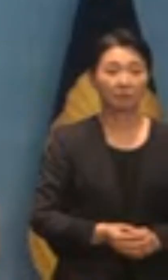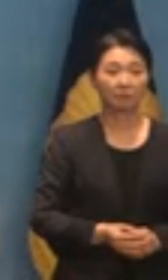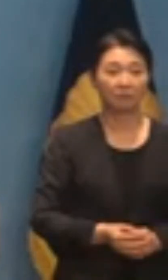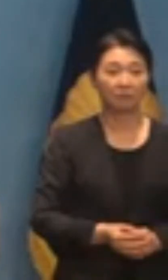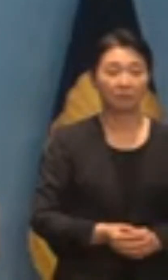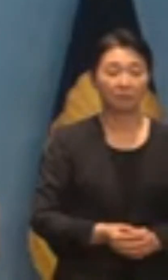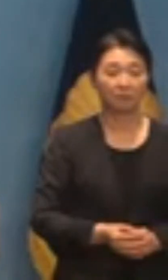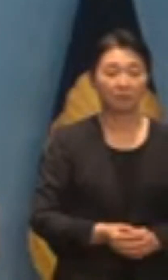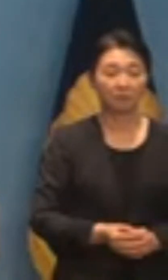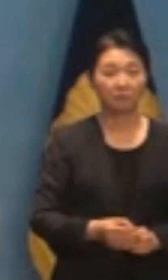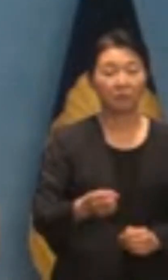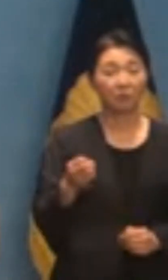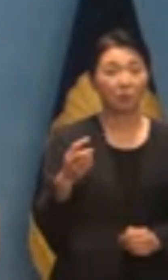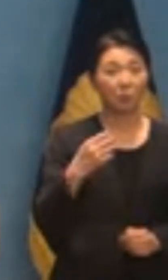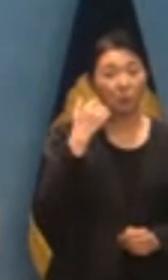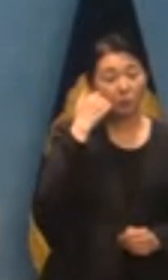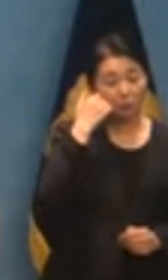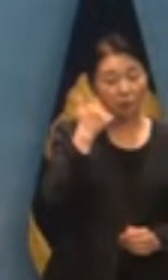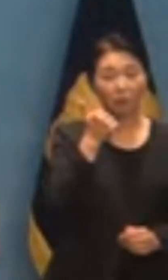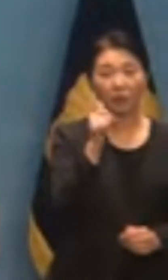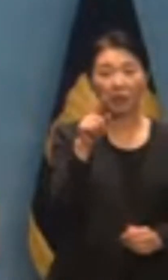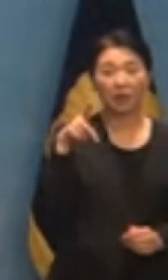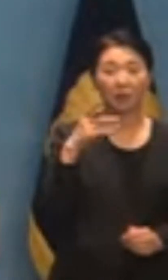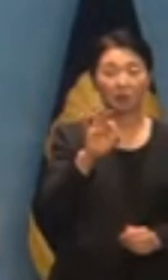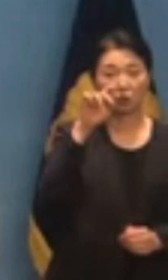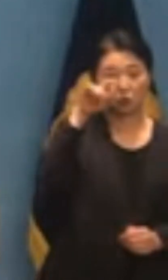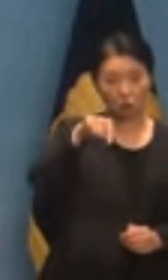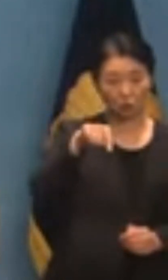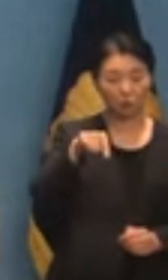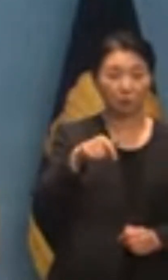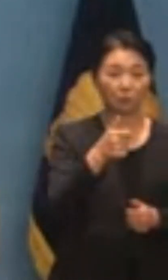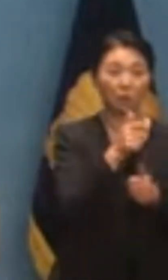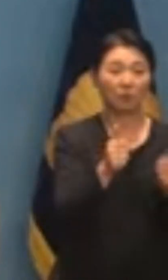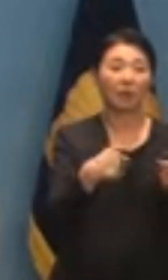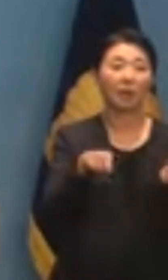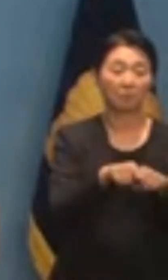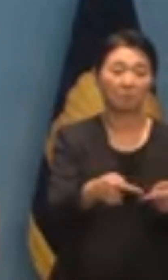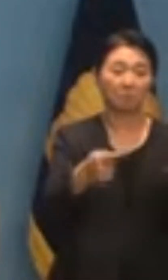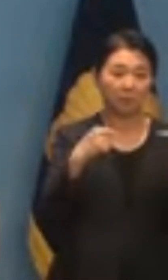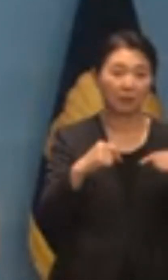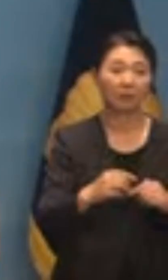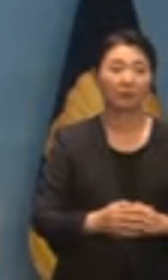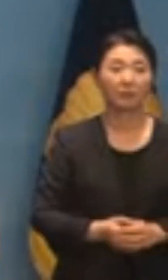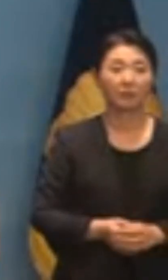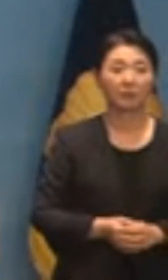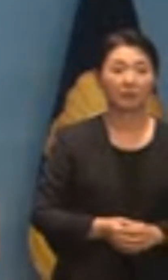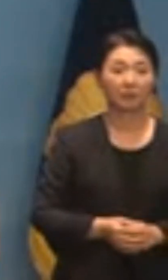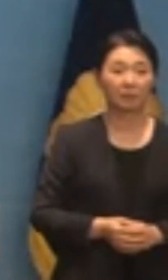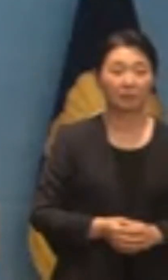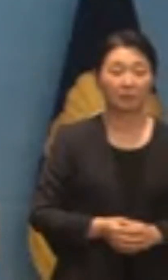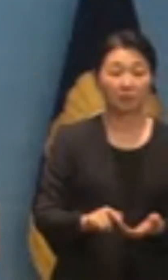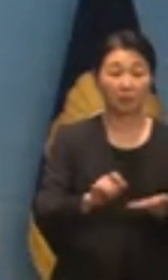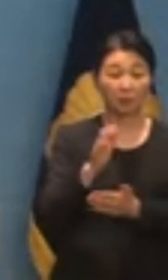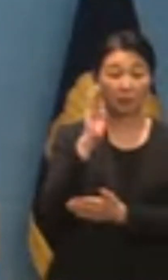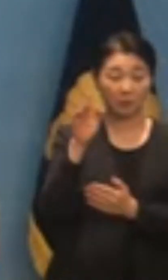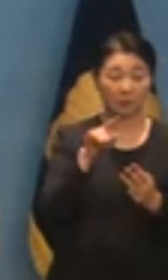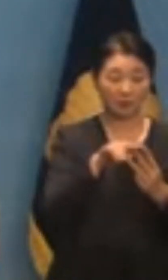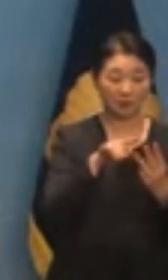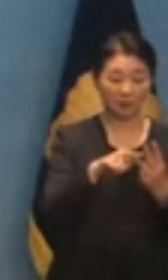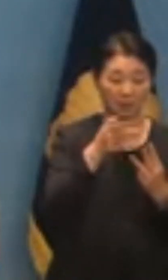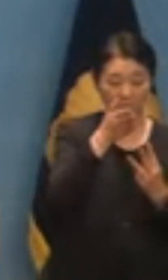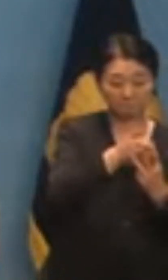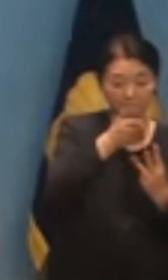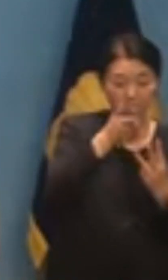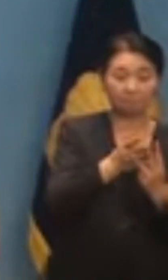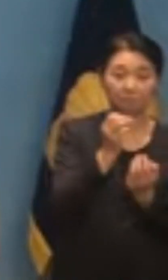세금도둑자가라고 유명하신 하승수 변호사님 모셨습니다. 그러면 기자회견문은 세 분이